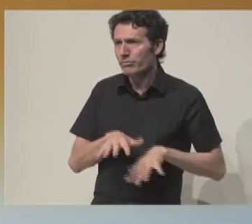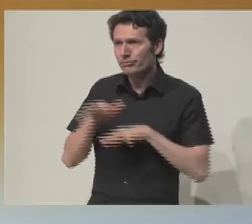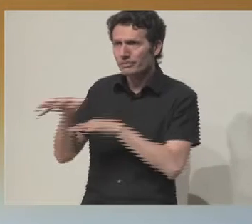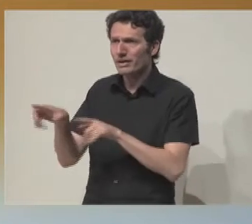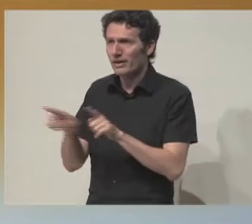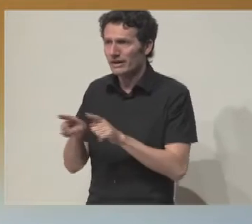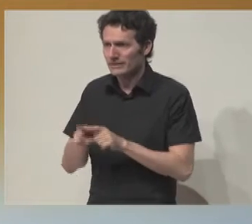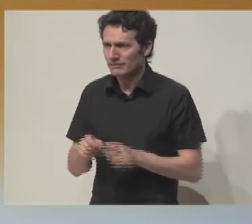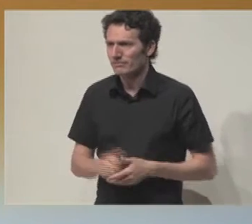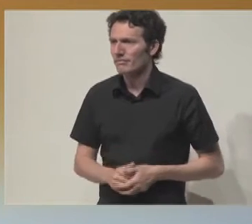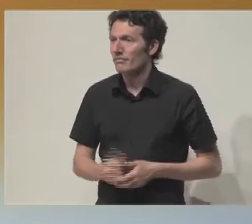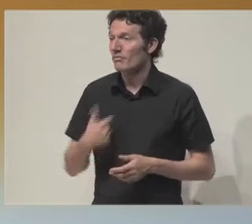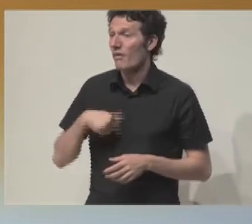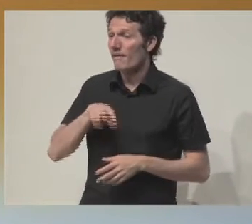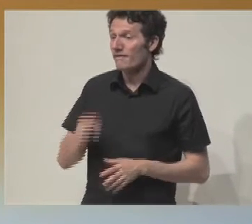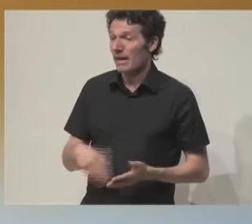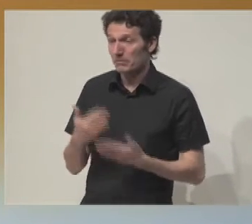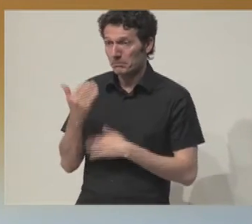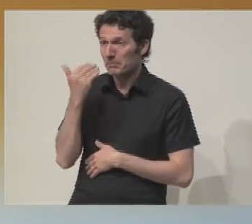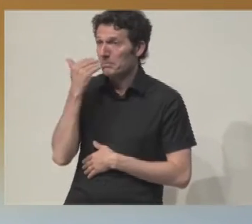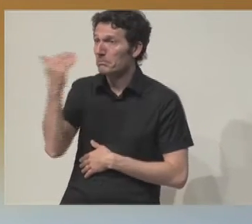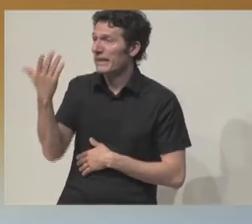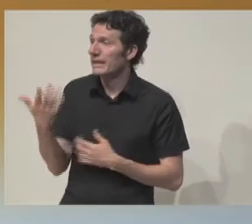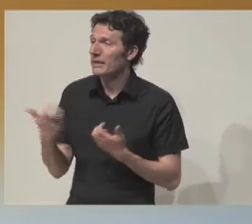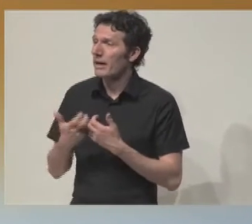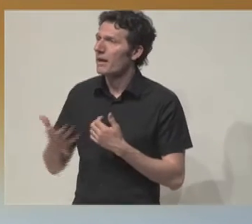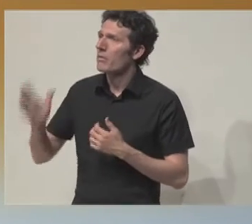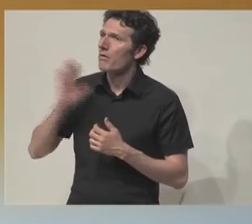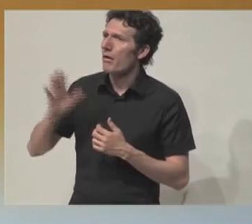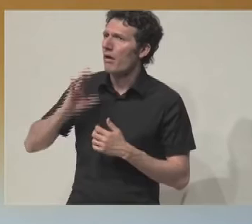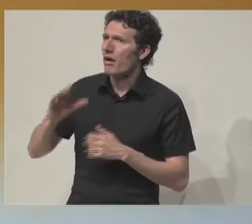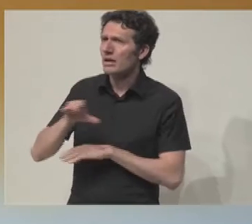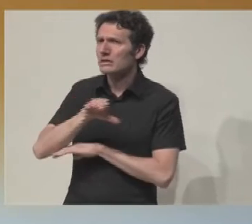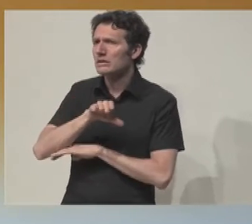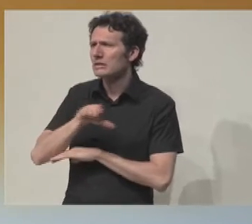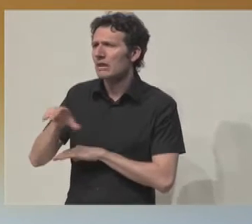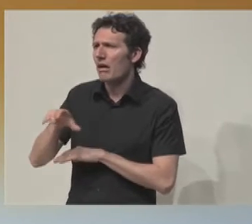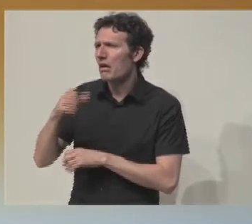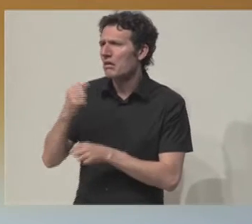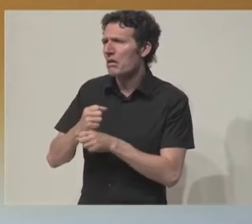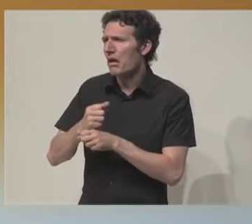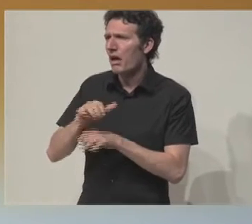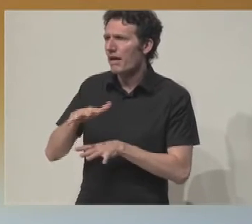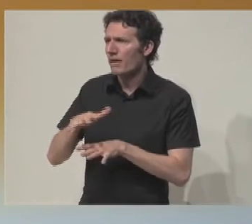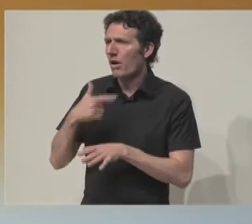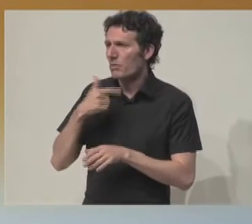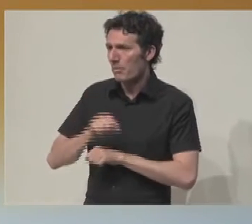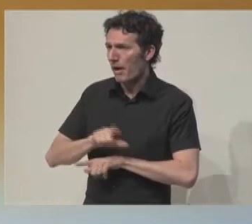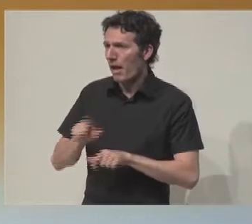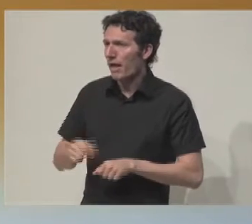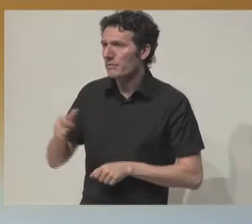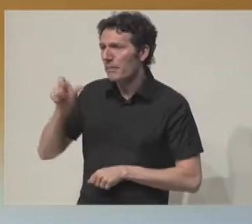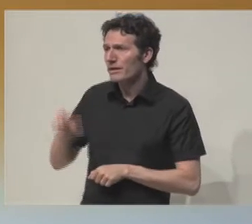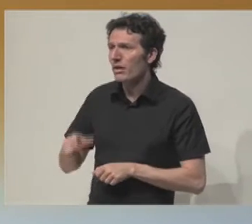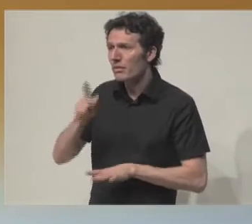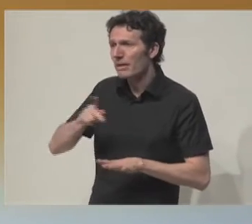moi je ne serais pas là si il ya quelque 100 quelques années un garçon des pyrénées